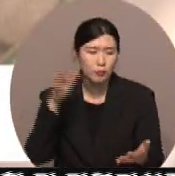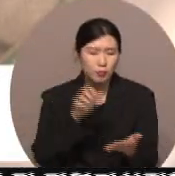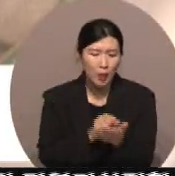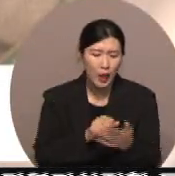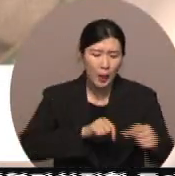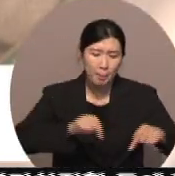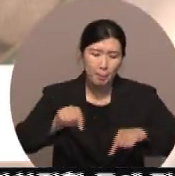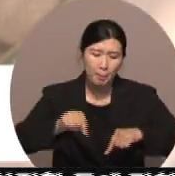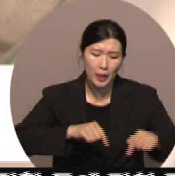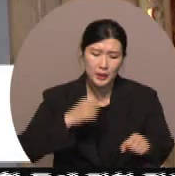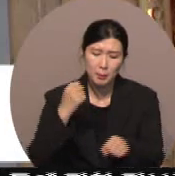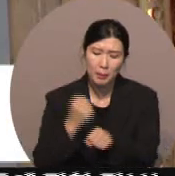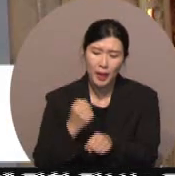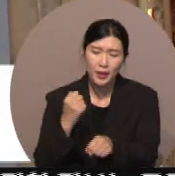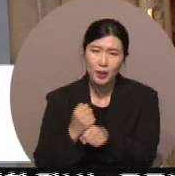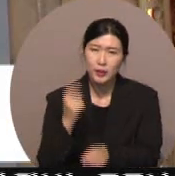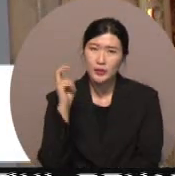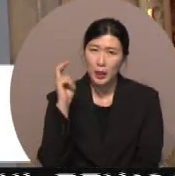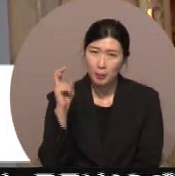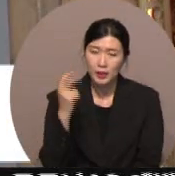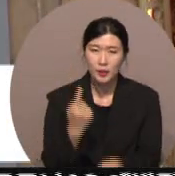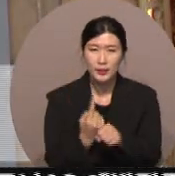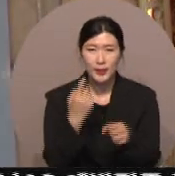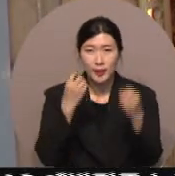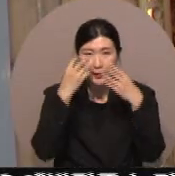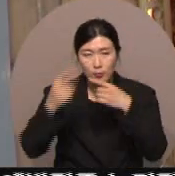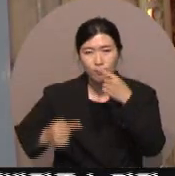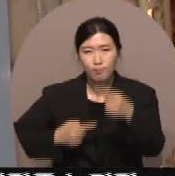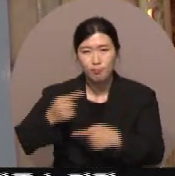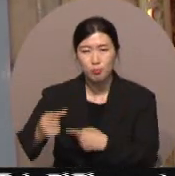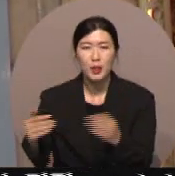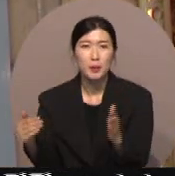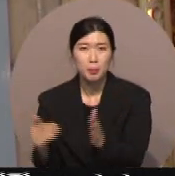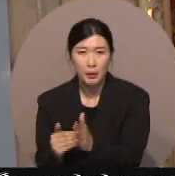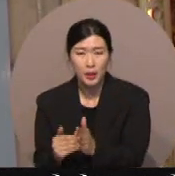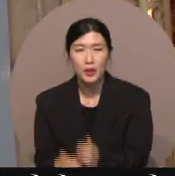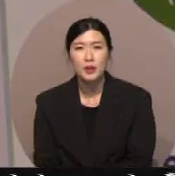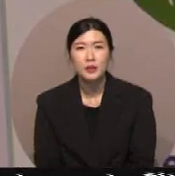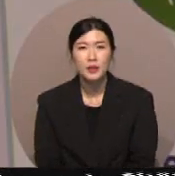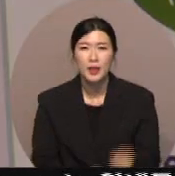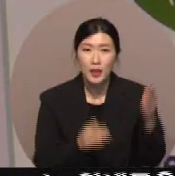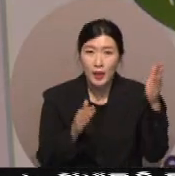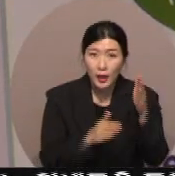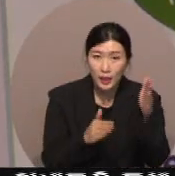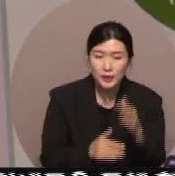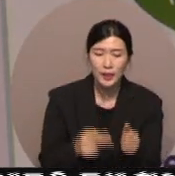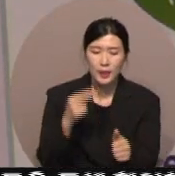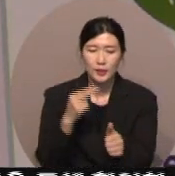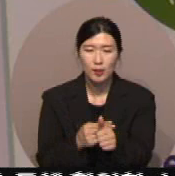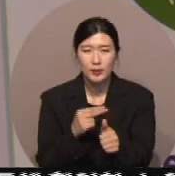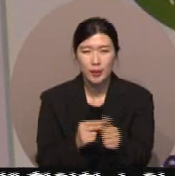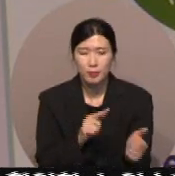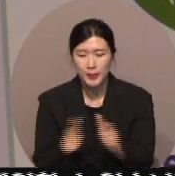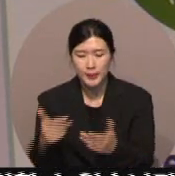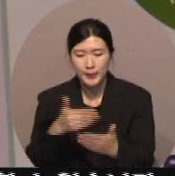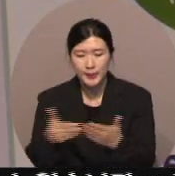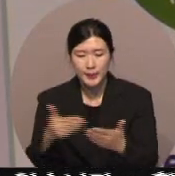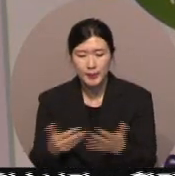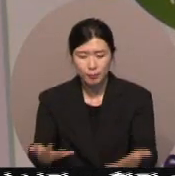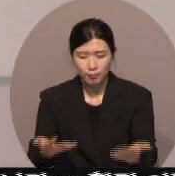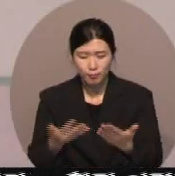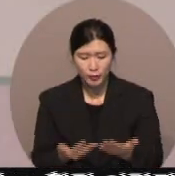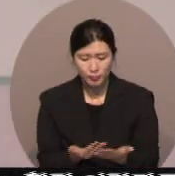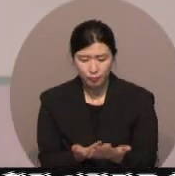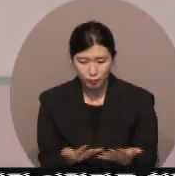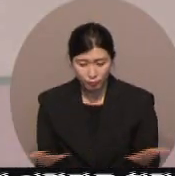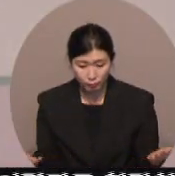것으로 추정돼 지난해 새로운 교표를 만들었습니다. 학생은 물론 교직원까지 참여한 공모로 지금은 졸업한